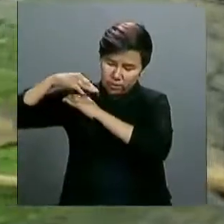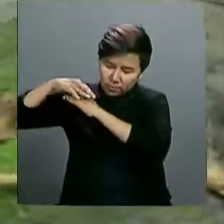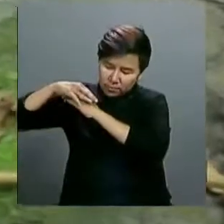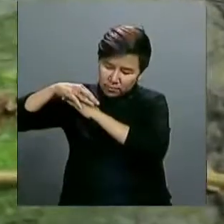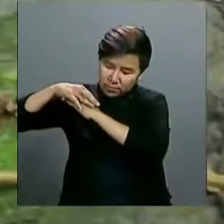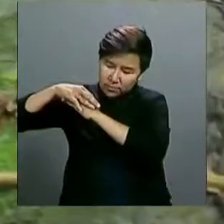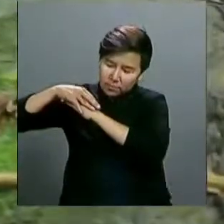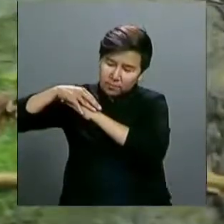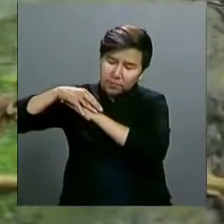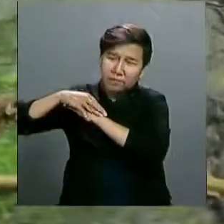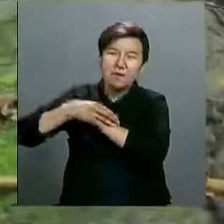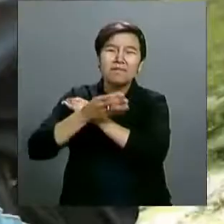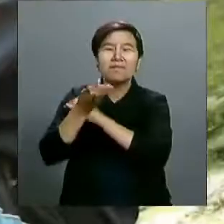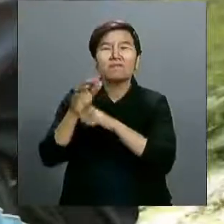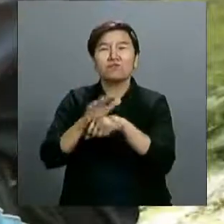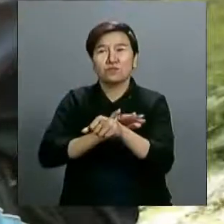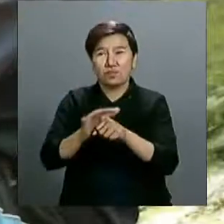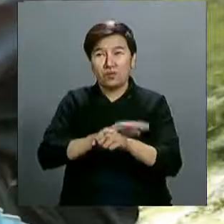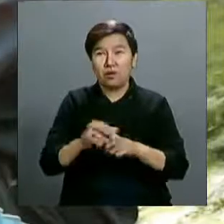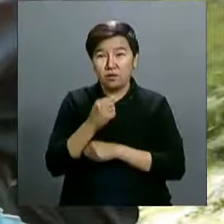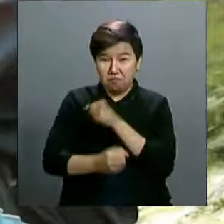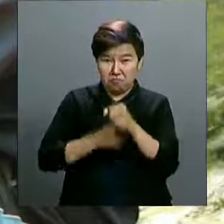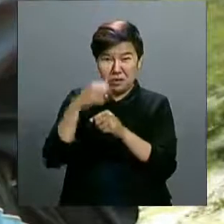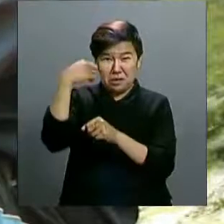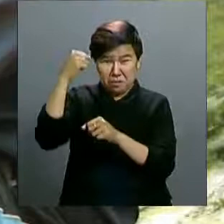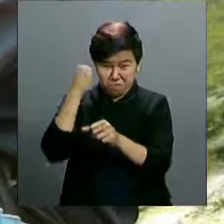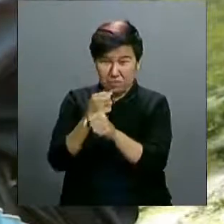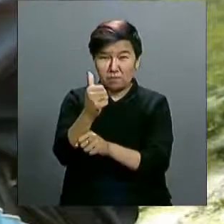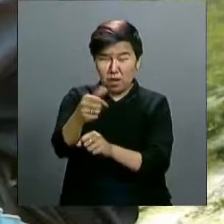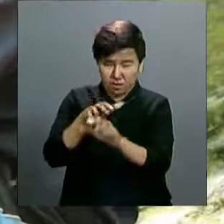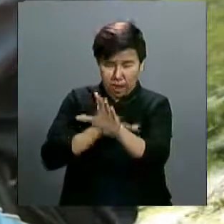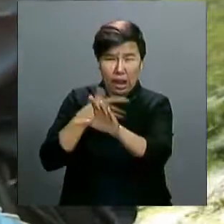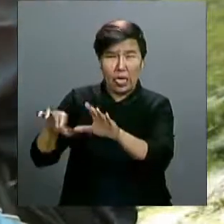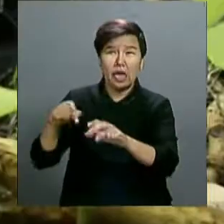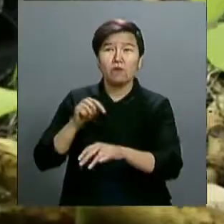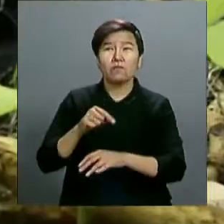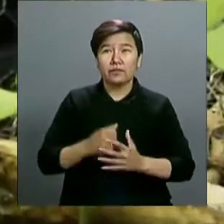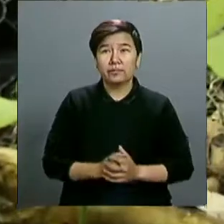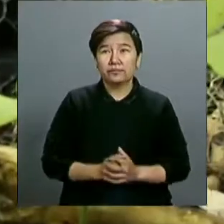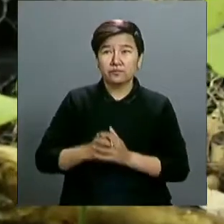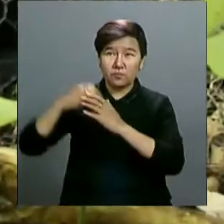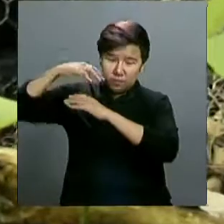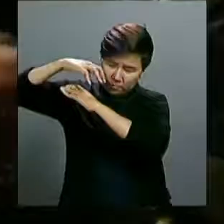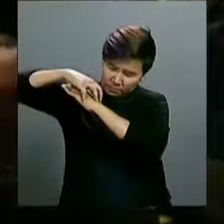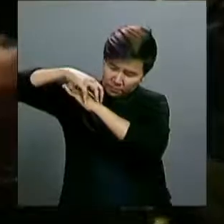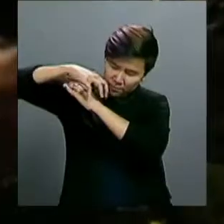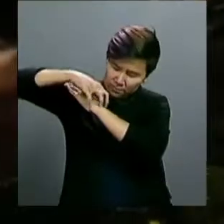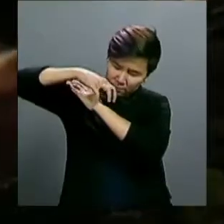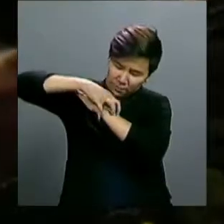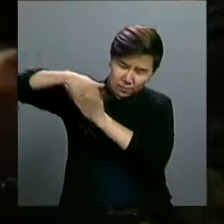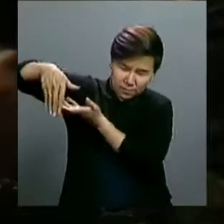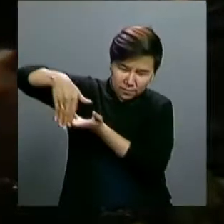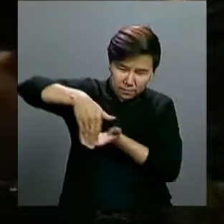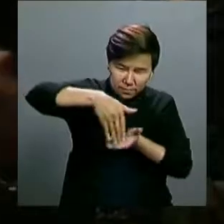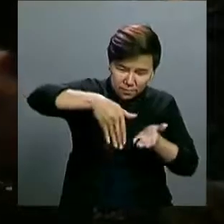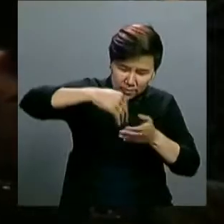ฝ่ายนี้ทำนาได้โอ้เกือบ10ปีแล้วครับ10ปีได้แล้วครับฝ่ายชะลอน้ำทำเกือบทุกห้อยครับห้อยเล็กๆบ